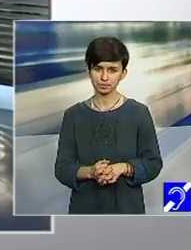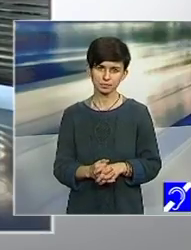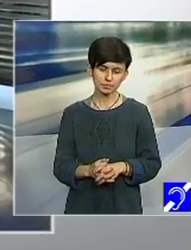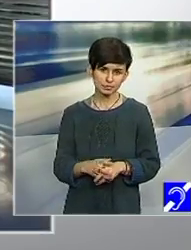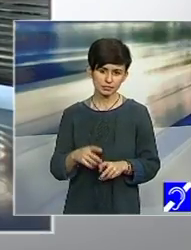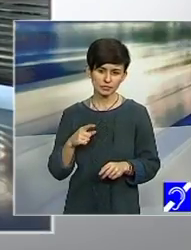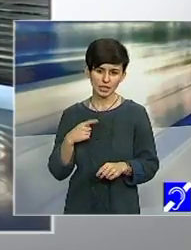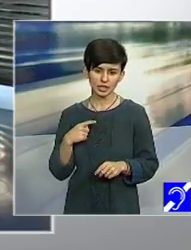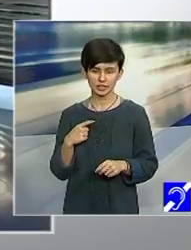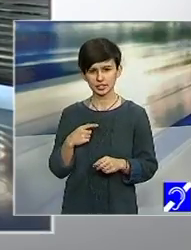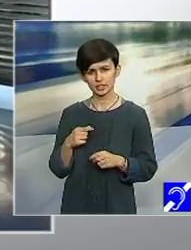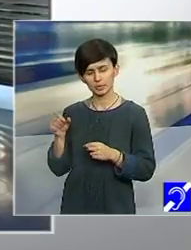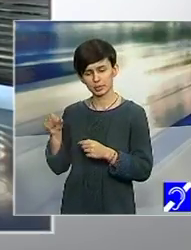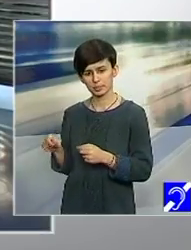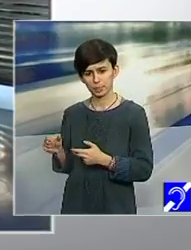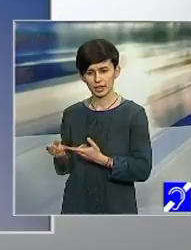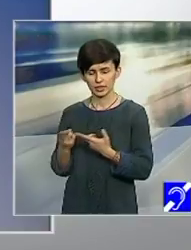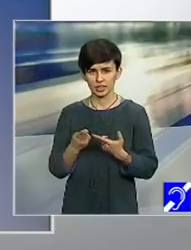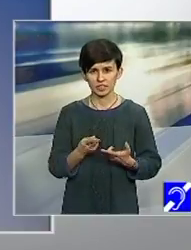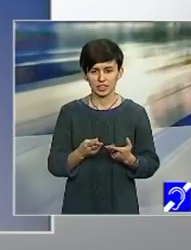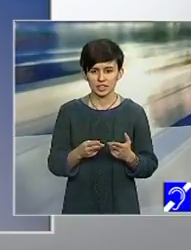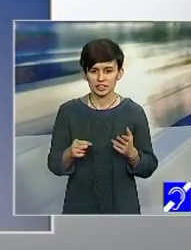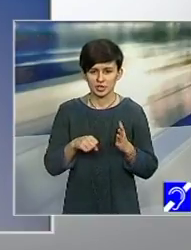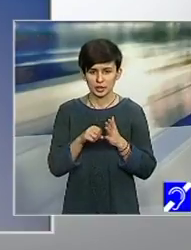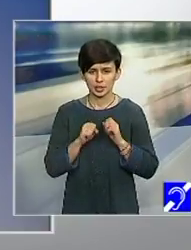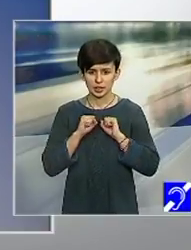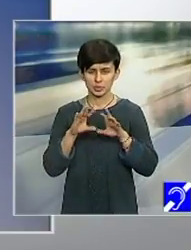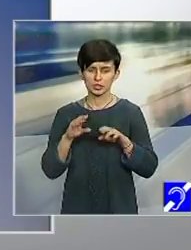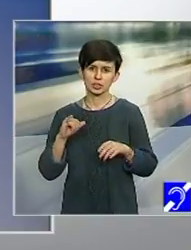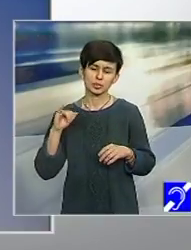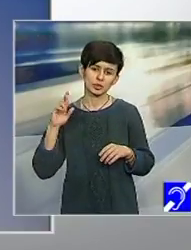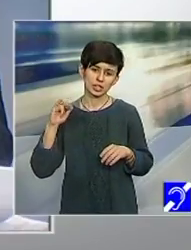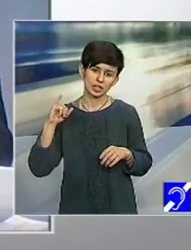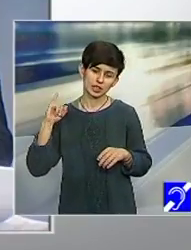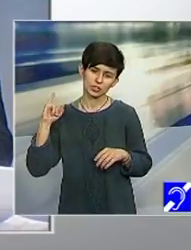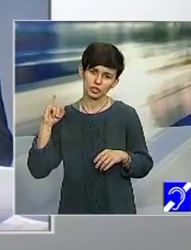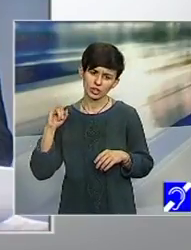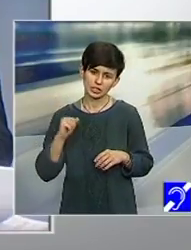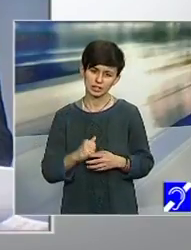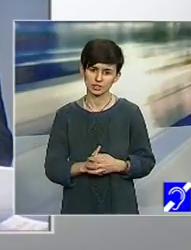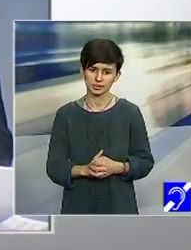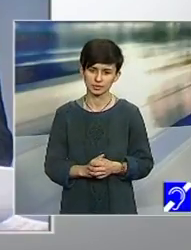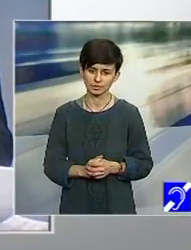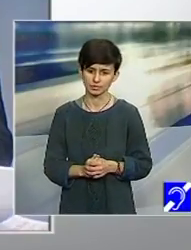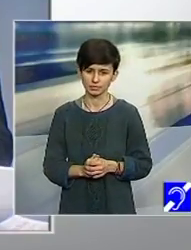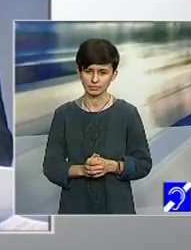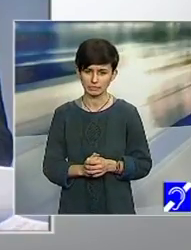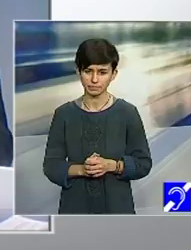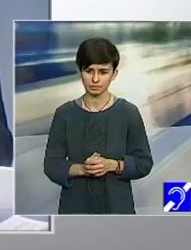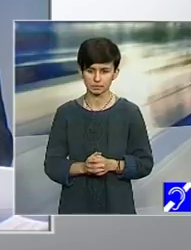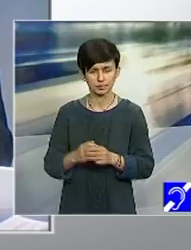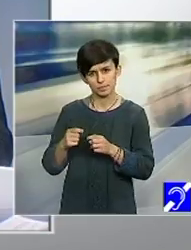Am revenit cu invitația emisiunii Transilvania Policrom, domnul Radu Ioanit, deși doctor, cred că,